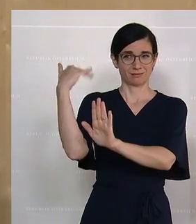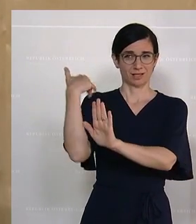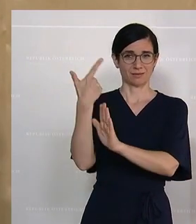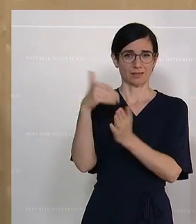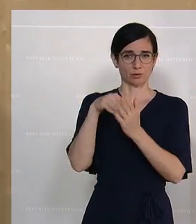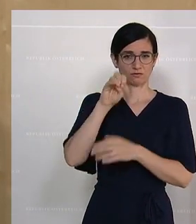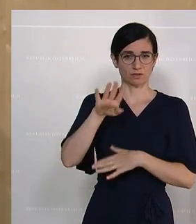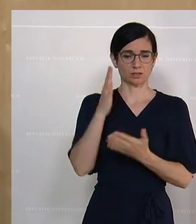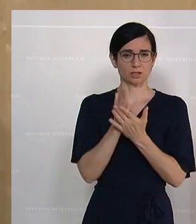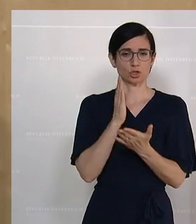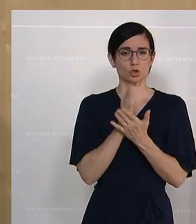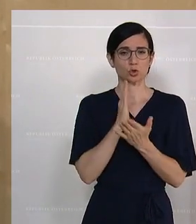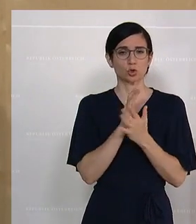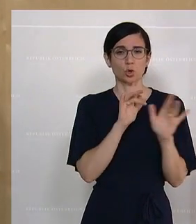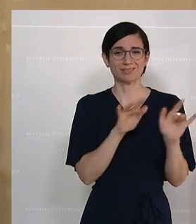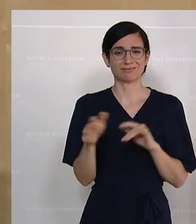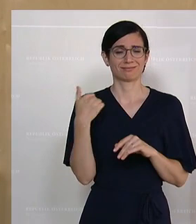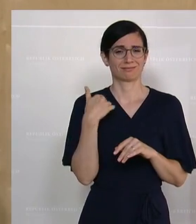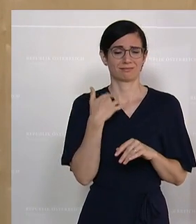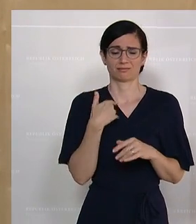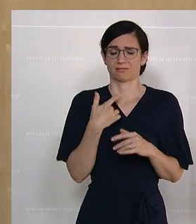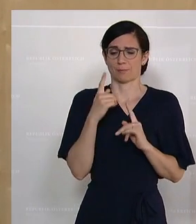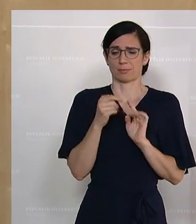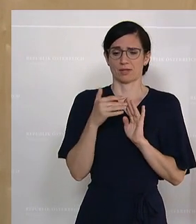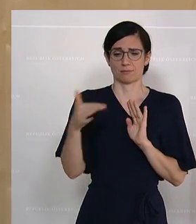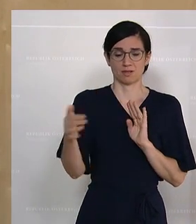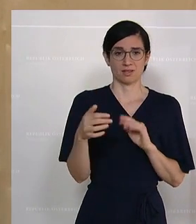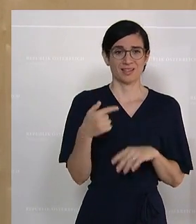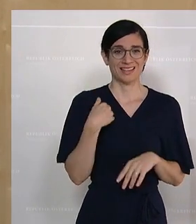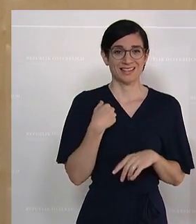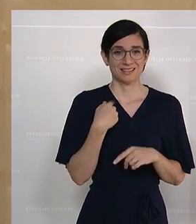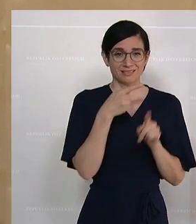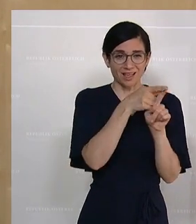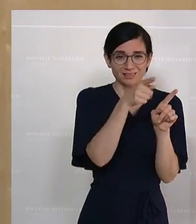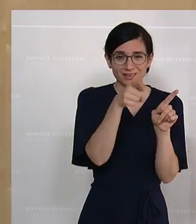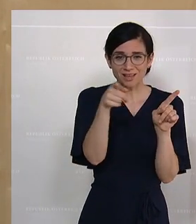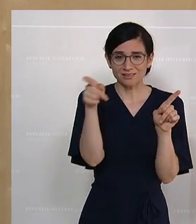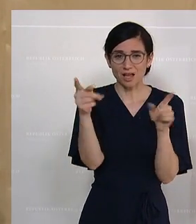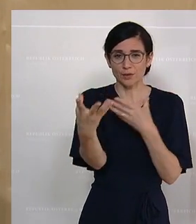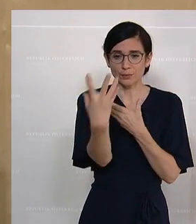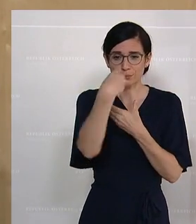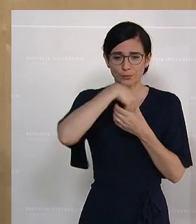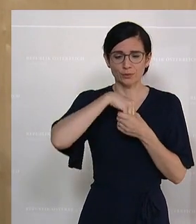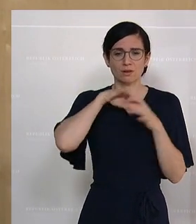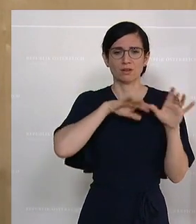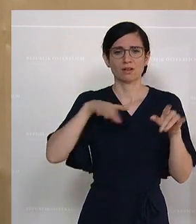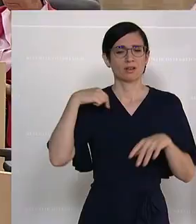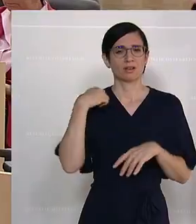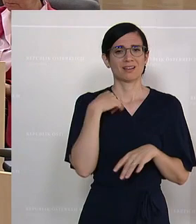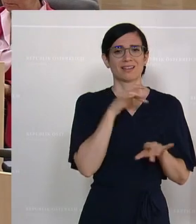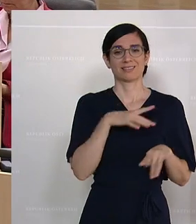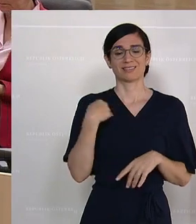und sie sie waren mit dabei bei diesem roten teppich ausrollen ja ich habe ihnen das